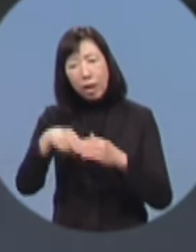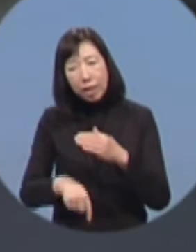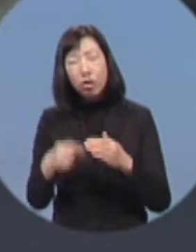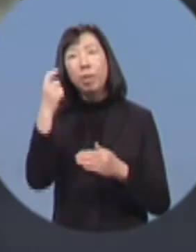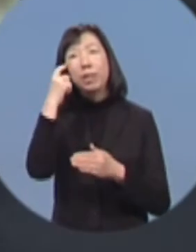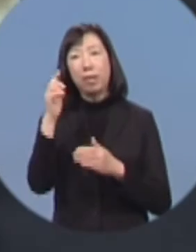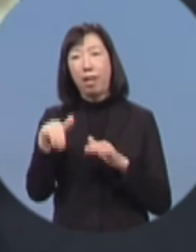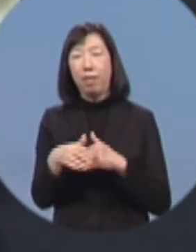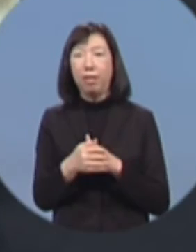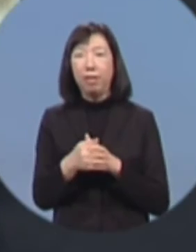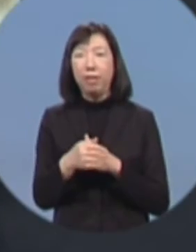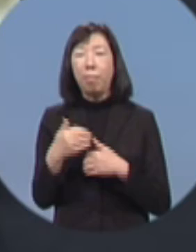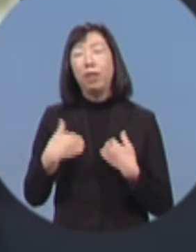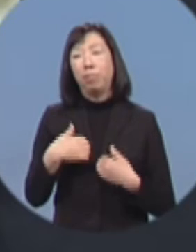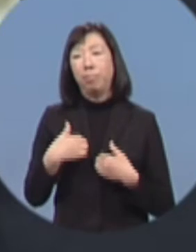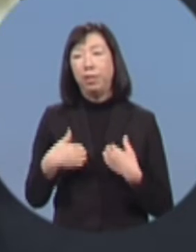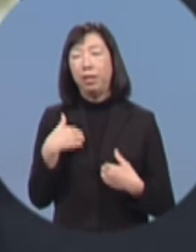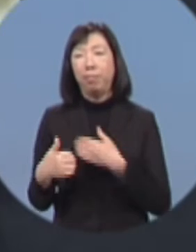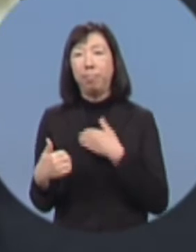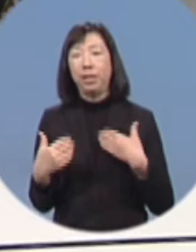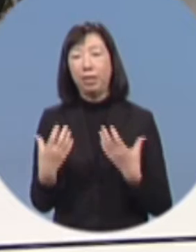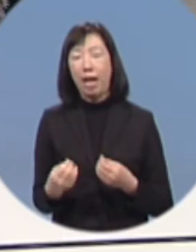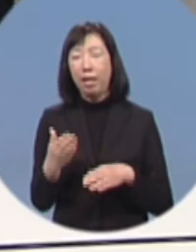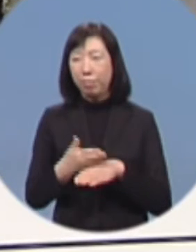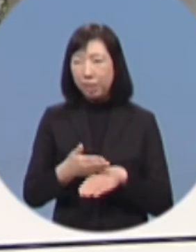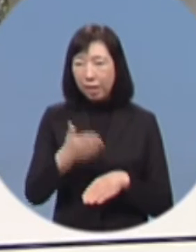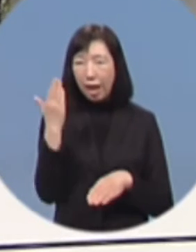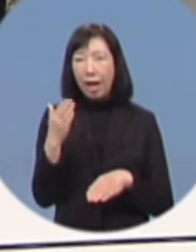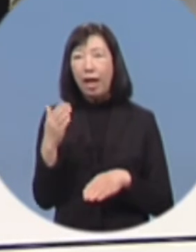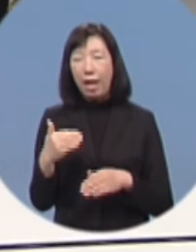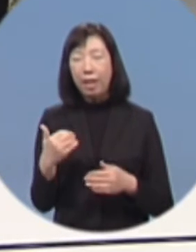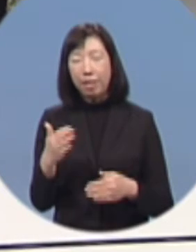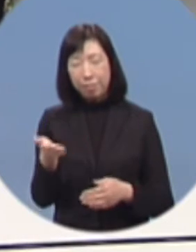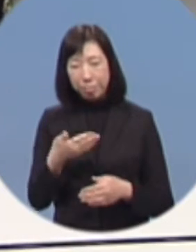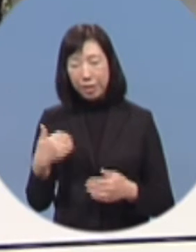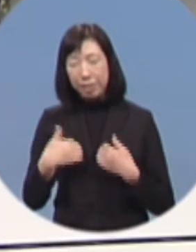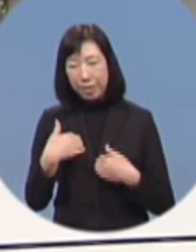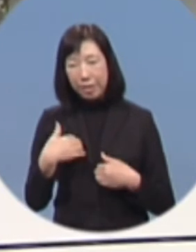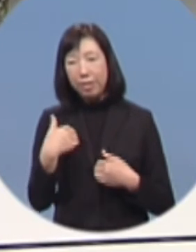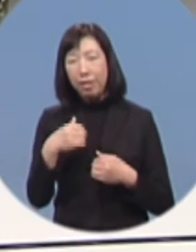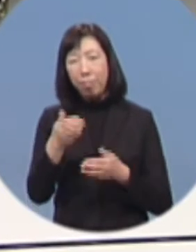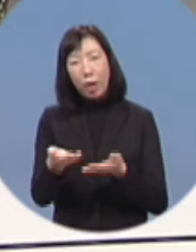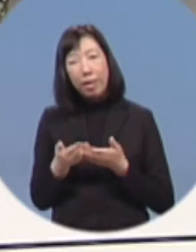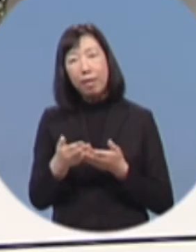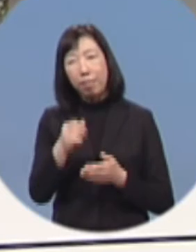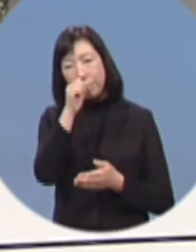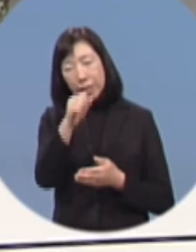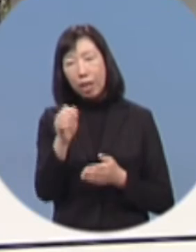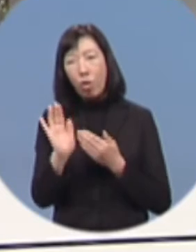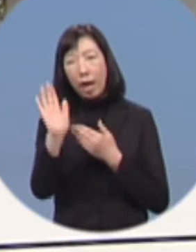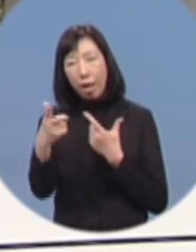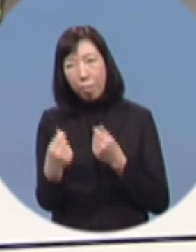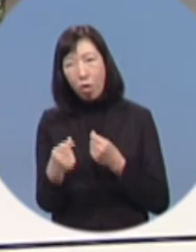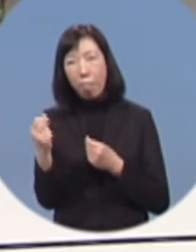思いました。でも楽しんで取り組むことできました。ありがとうございます。 こちらこそありがとうございます。楽しんでいただいて何よりです。 はい、 これから